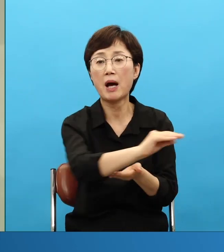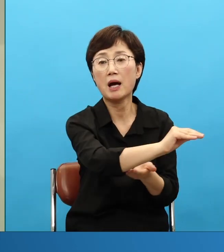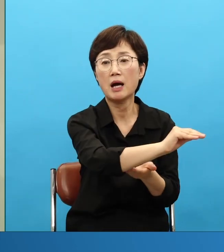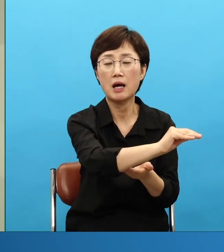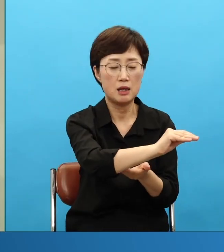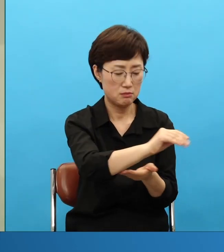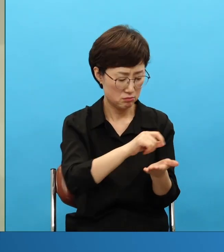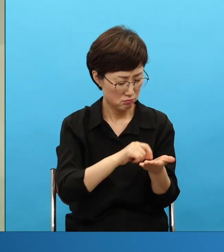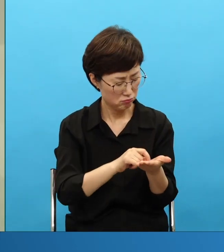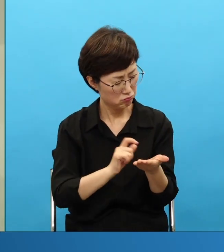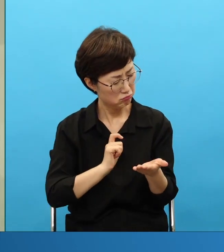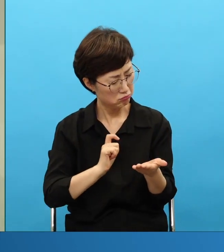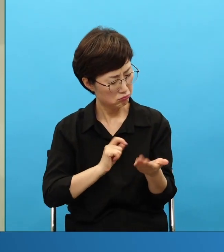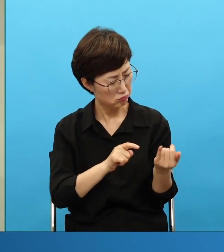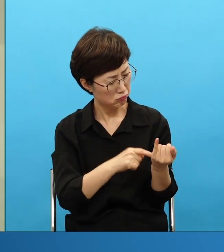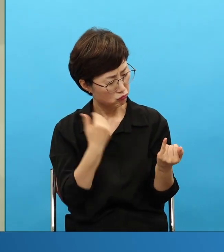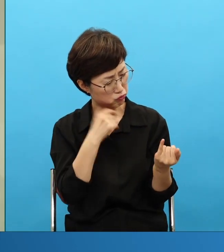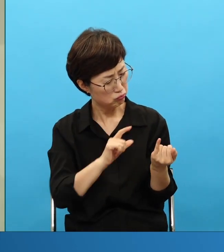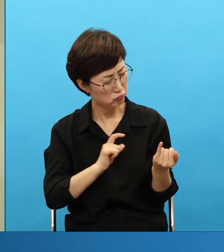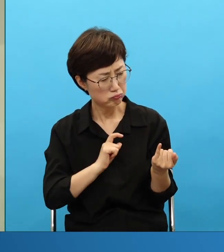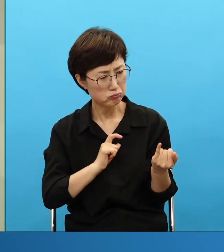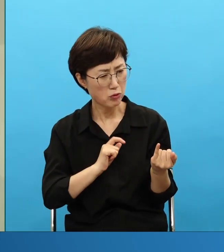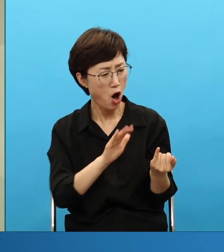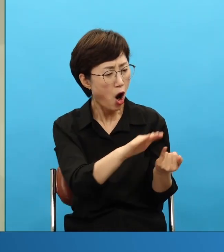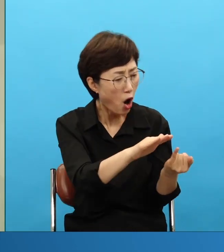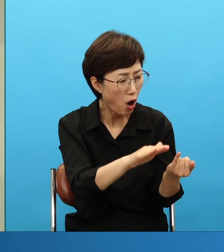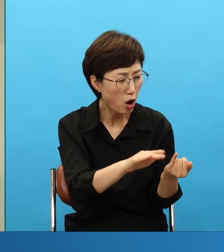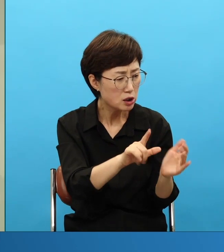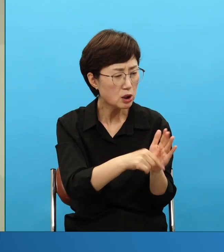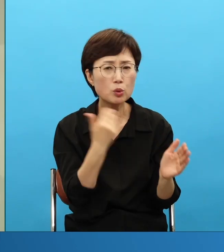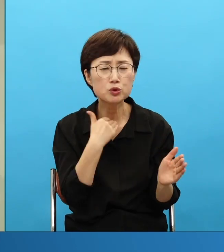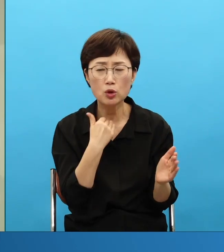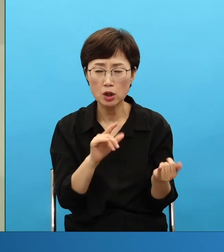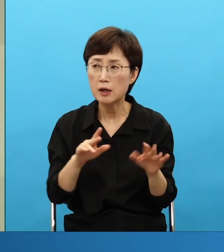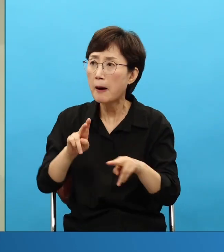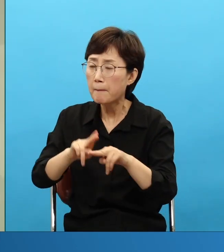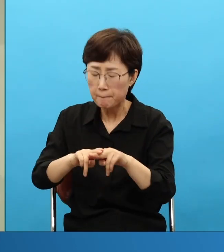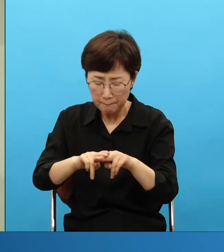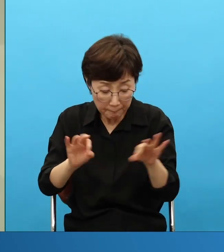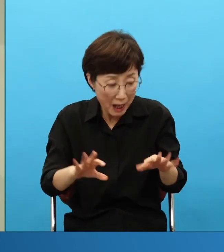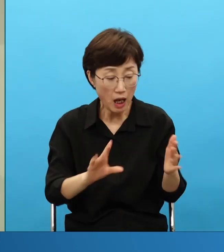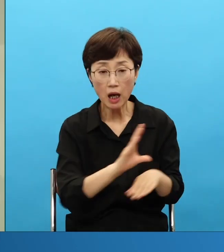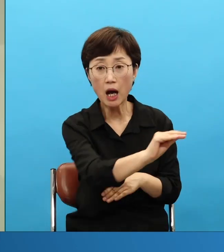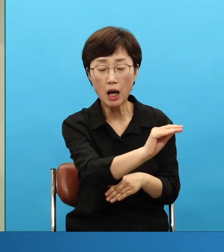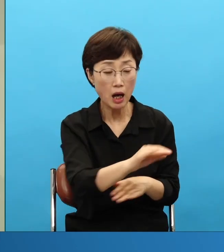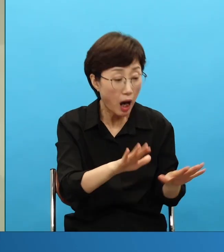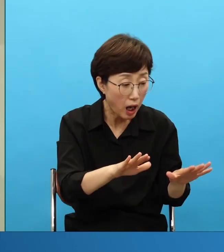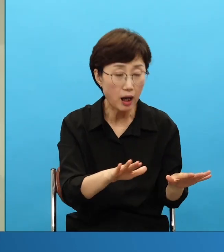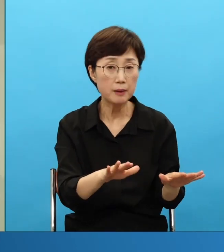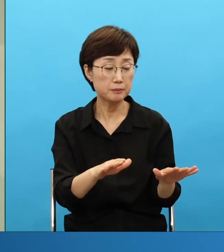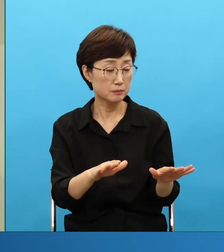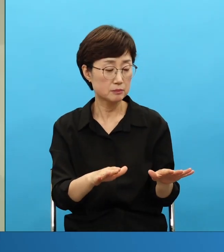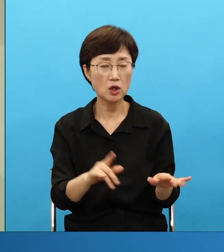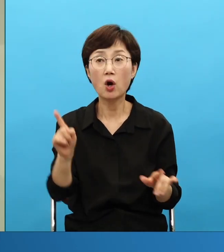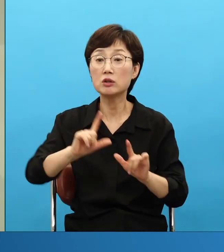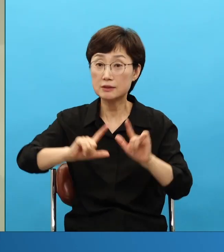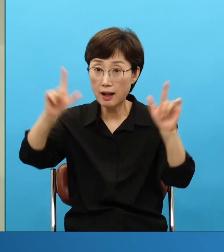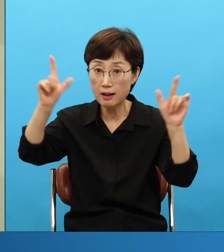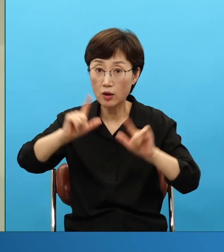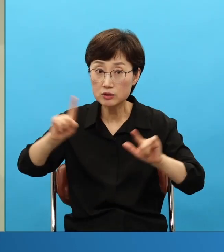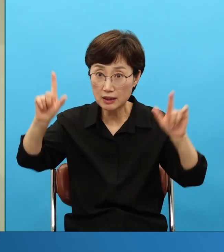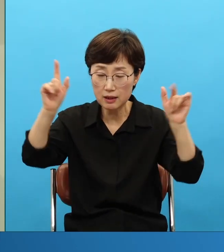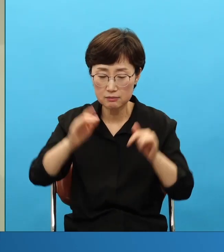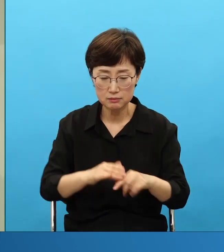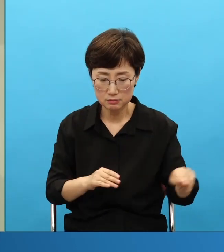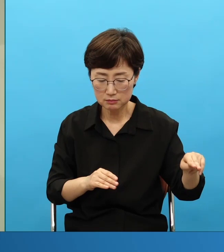her. 이상하다. And I said, this is 물어보고서 strange. 와 자꾸 가니까 That she kept on coming for a brief moment and then leaving. 어느 날 보니까요